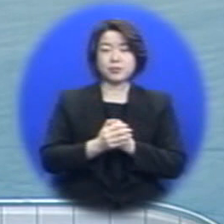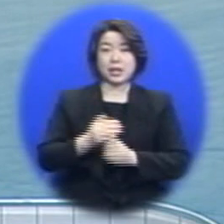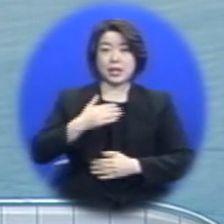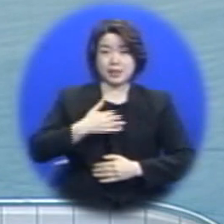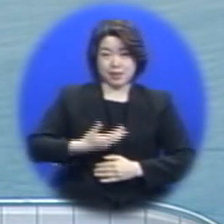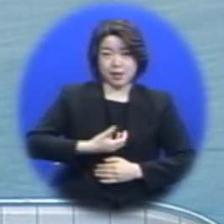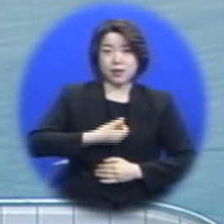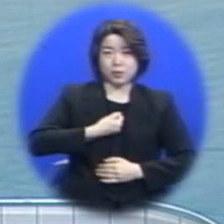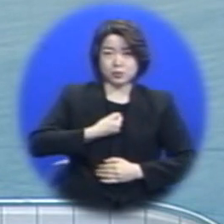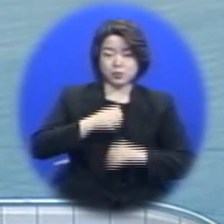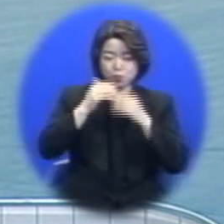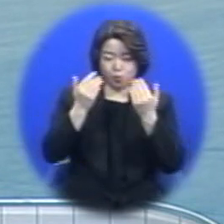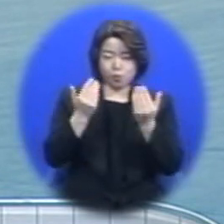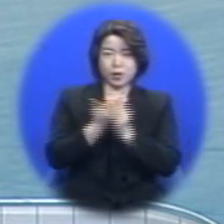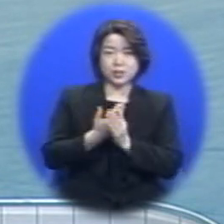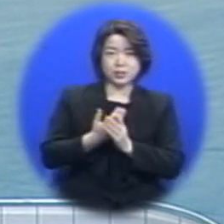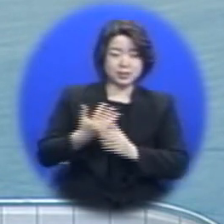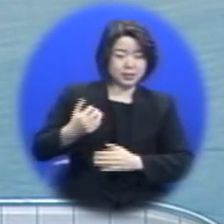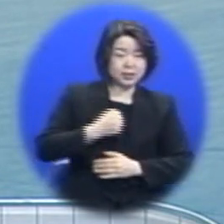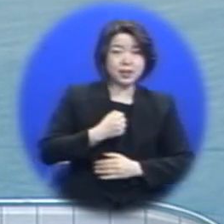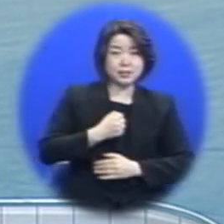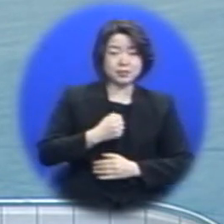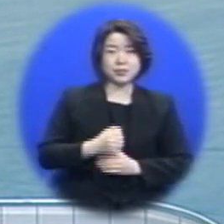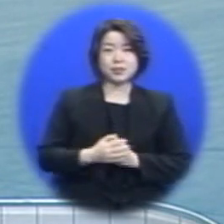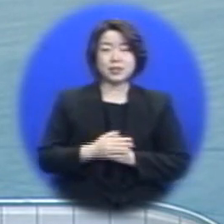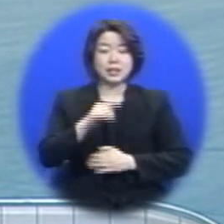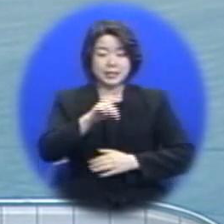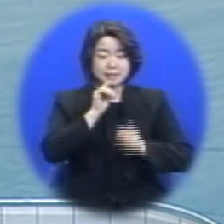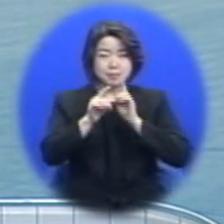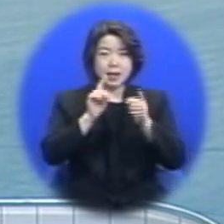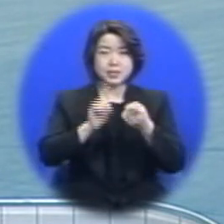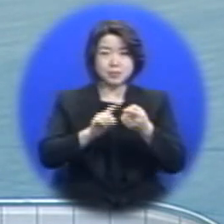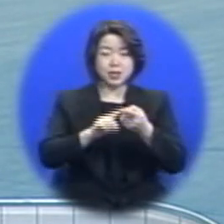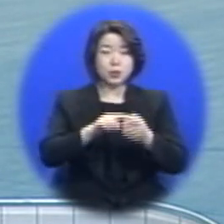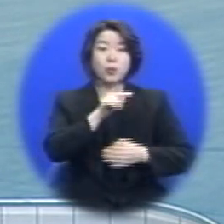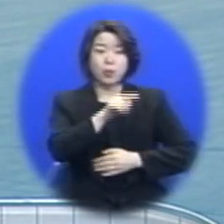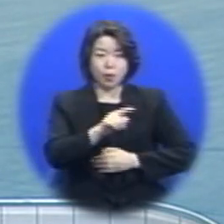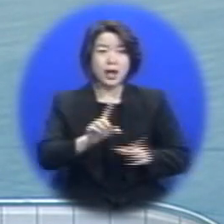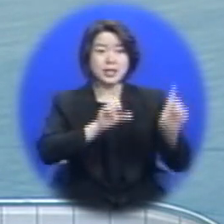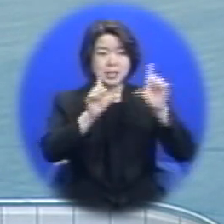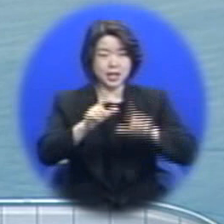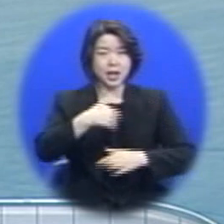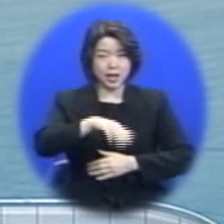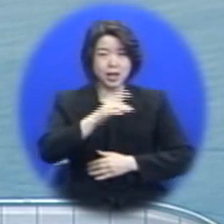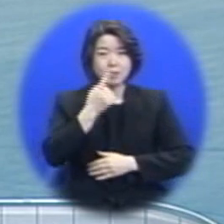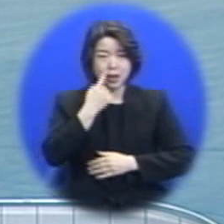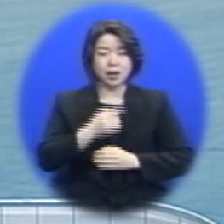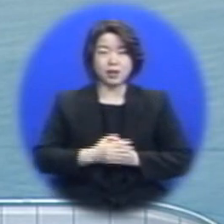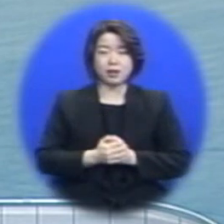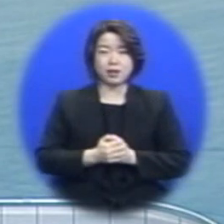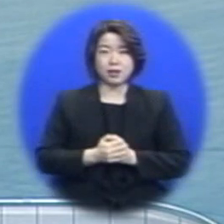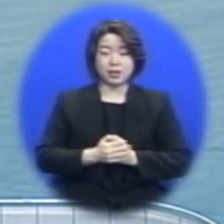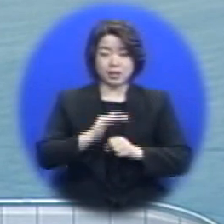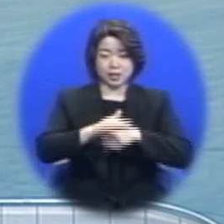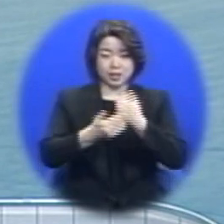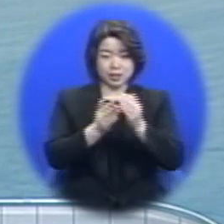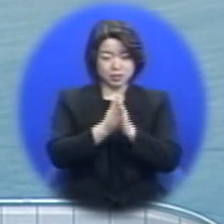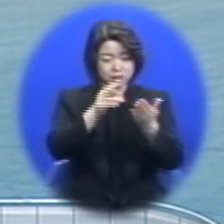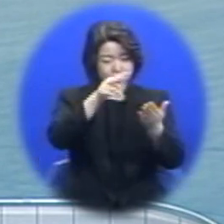것으로 완전히 삼으라. 이 말씀대로 너가 살라. 그런 뜻이죠. 성경을 가만히